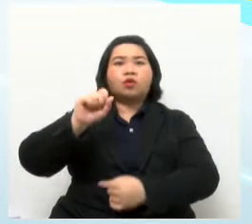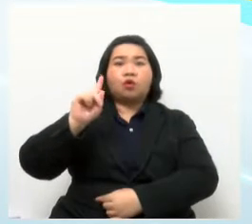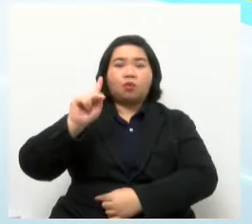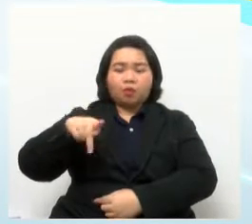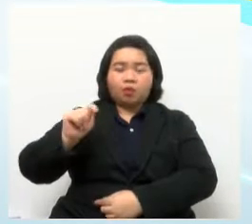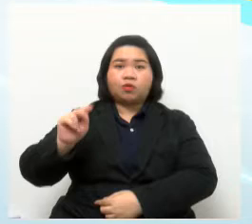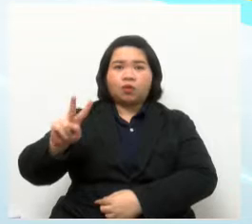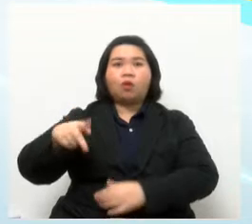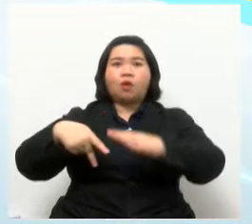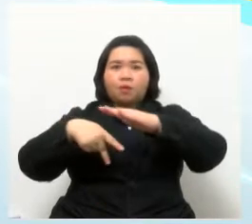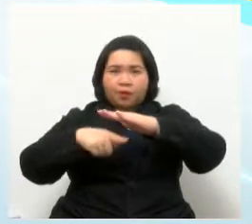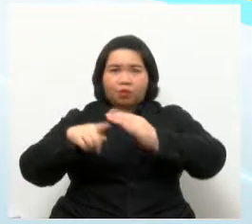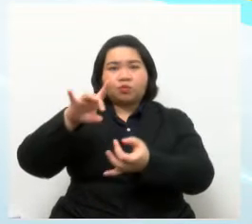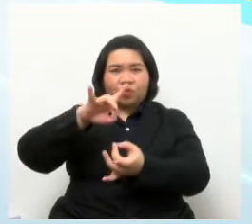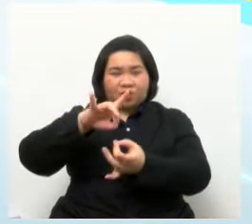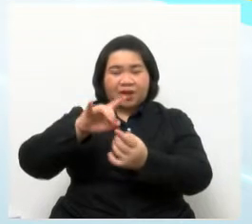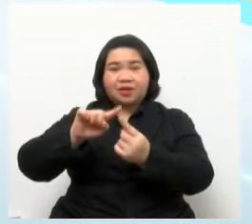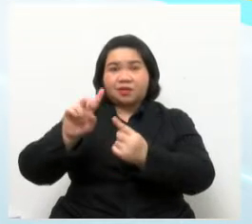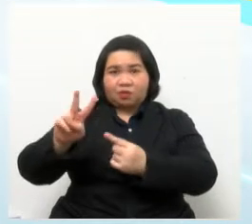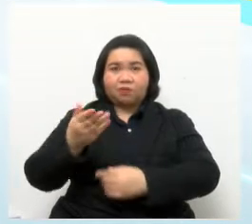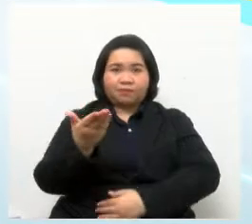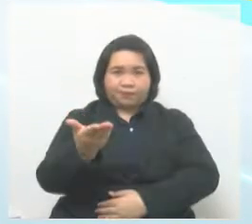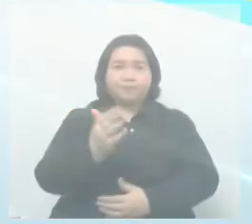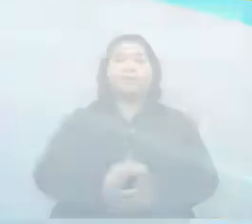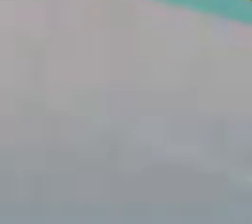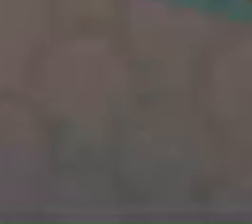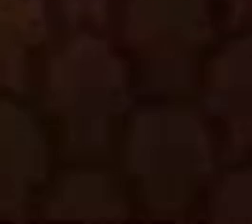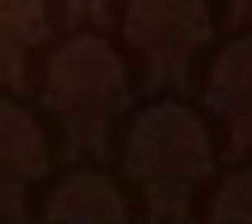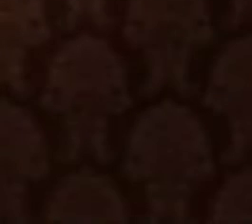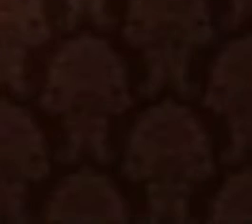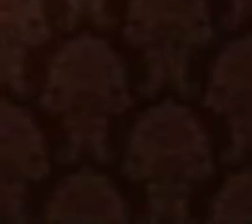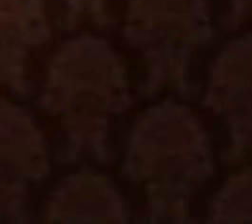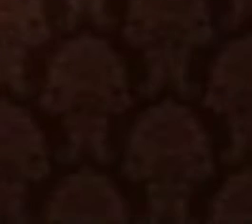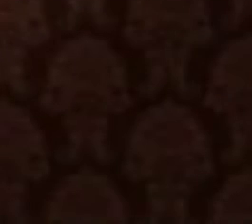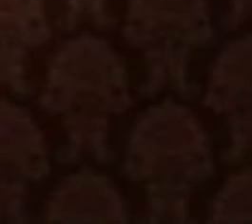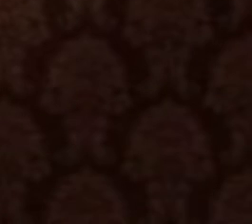ษาประถมศึกษาสุโขทัยเขต2ขอเชิญรับชมค่ะ